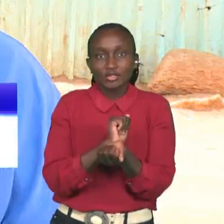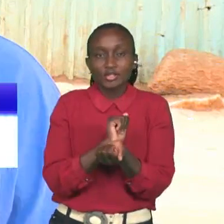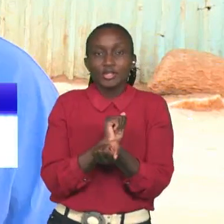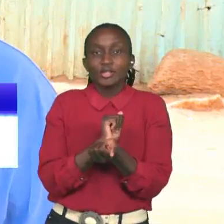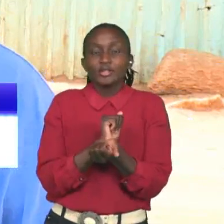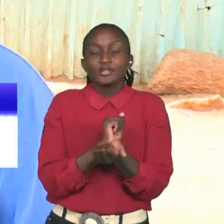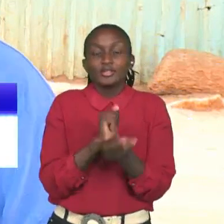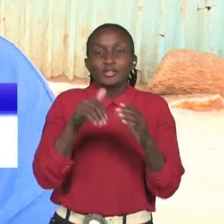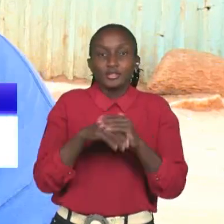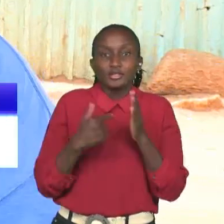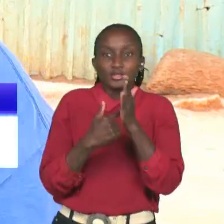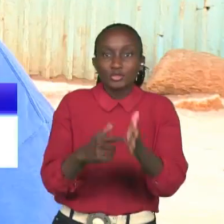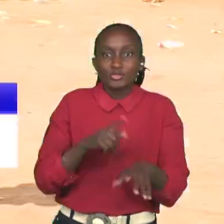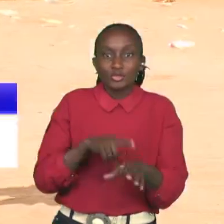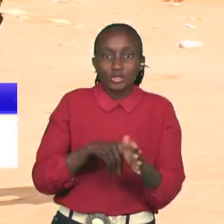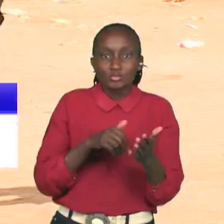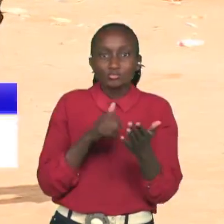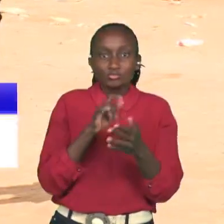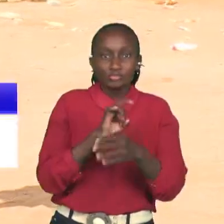ya lunch, watoto wanaenda kuzunguka.